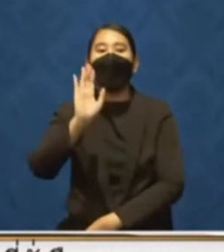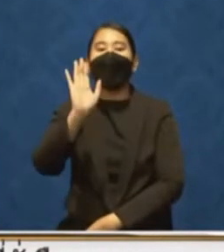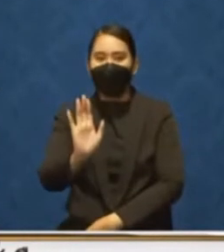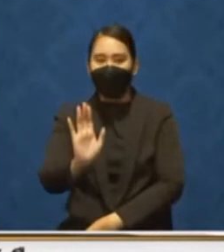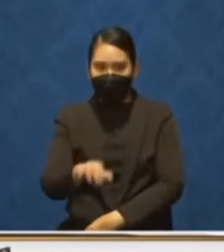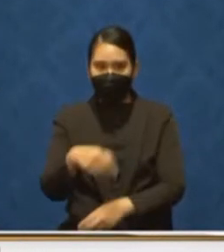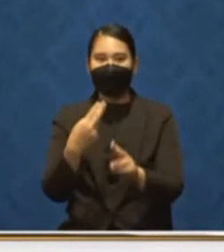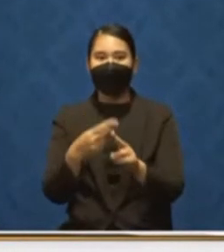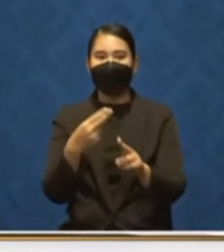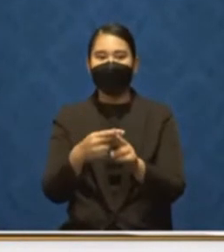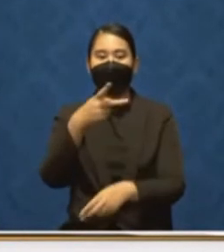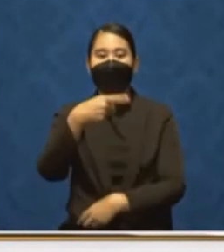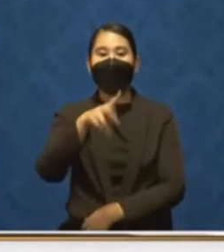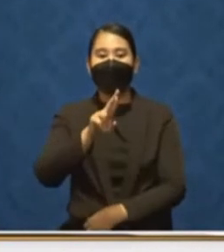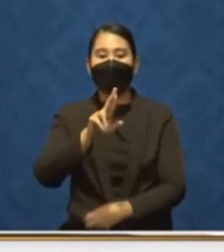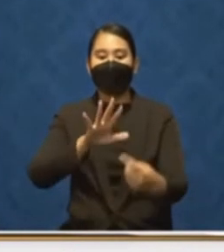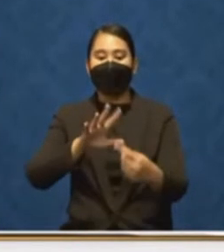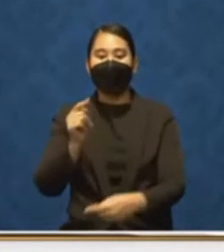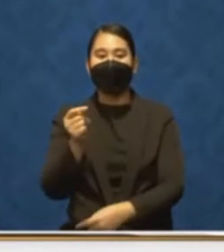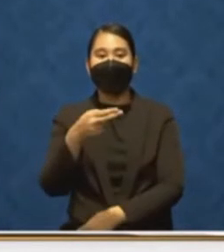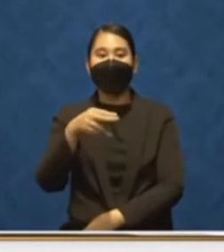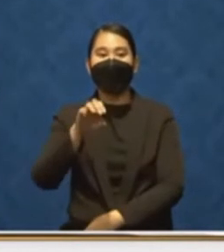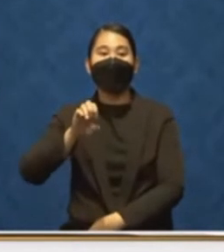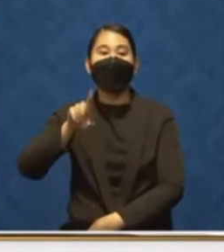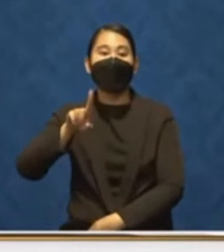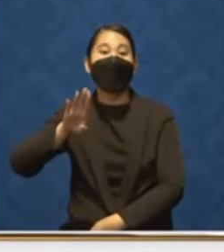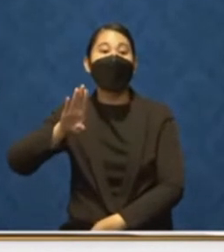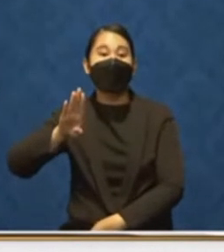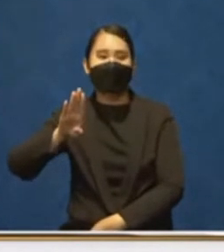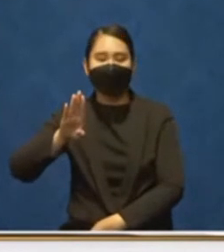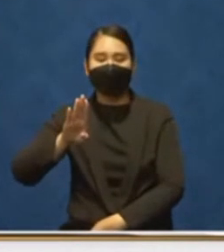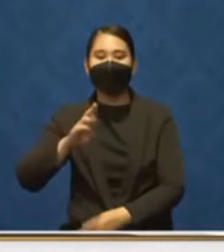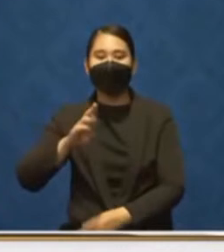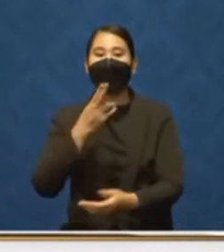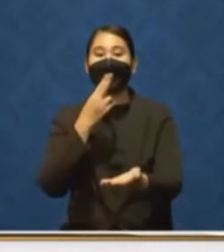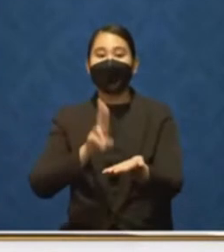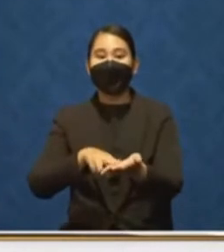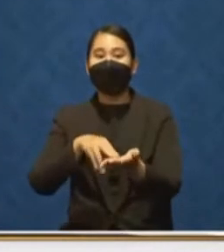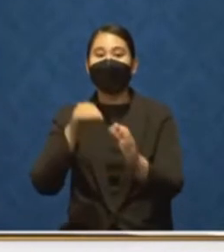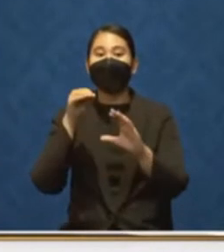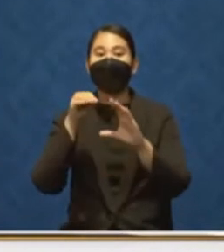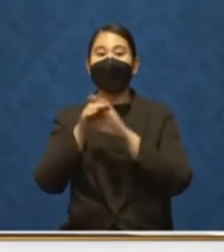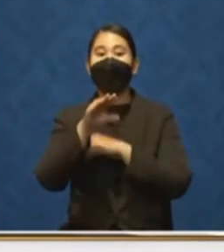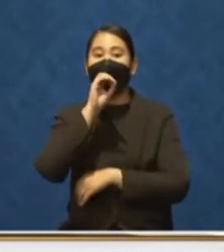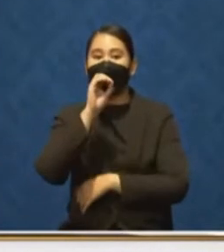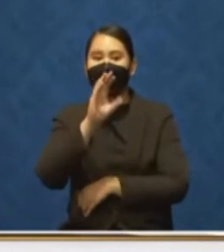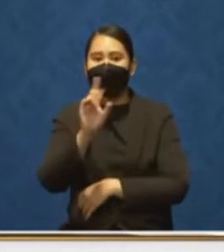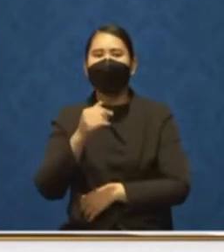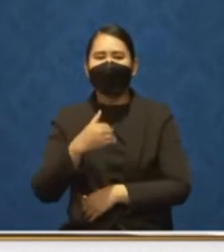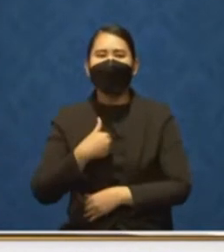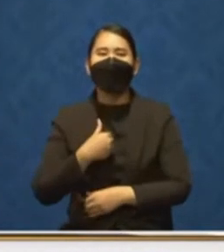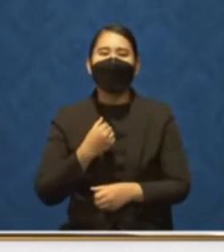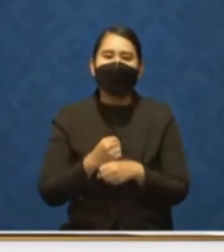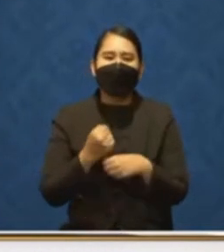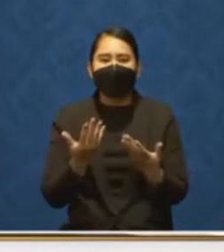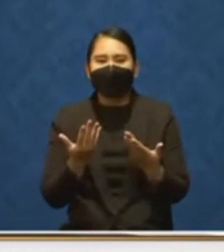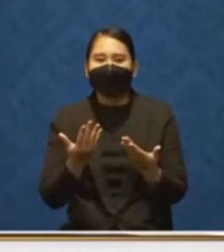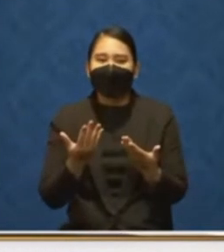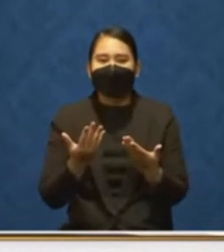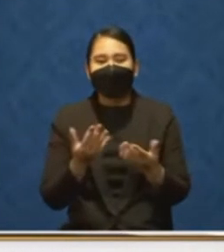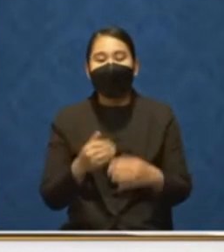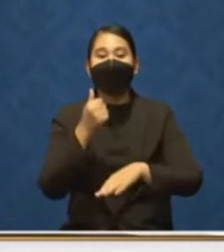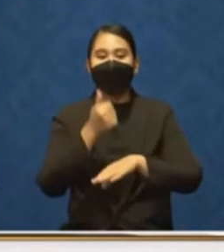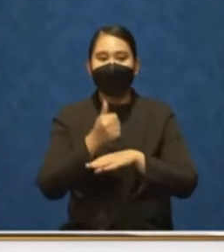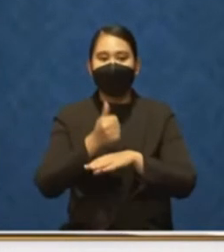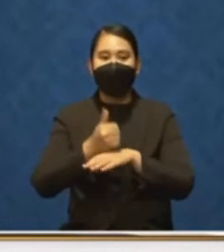ประทีปกีรติเรขาพี่เป็นคนสั่งหนังสือครับบอกว่าก็ทำยังไงได้ตั้งเจนิวตันจูดีลักษณวิศิษฏ์ก็เป็นหัว